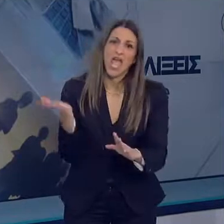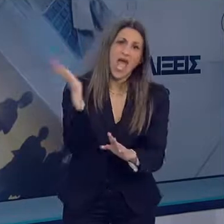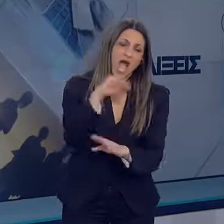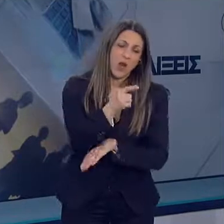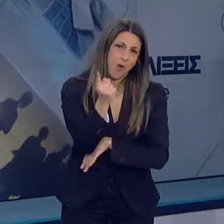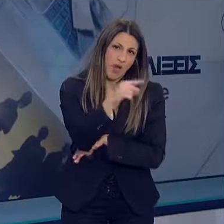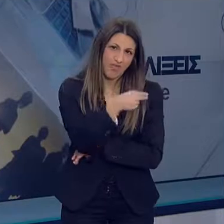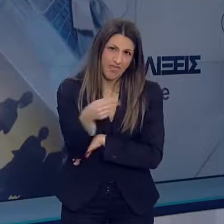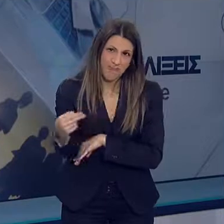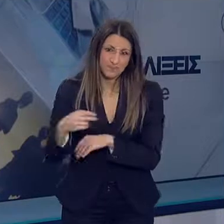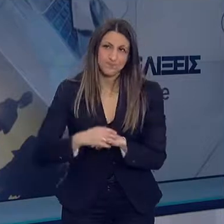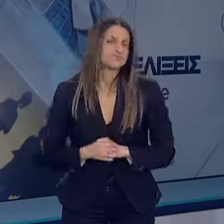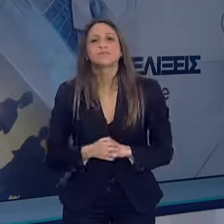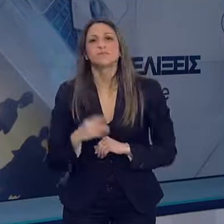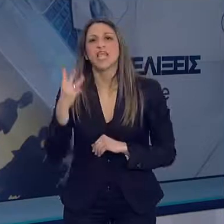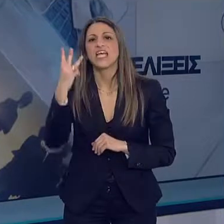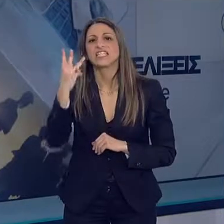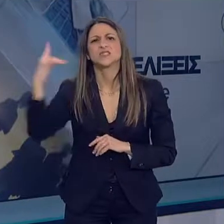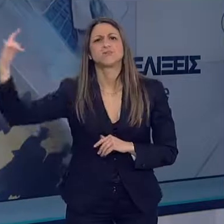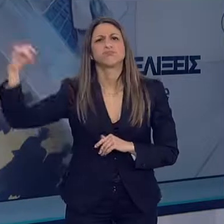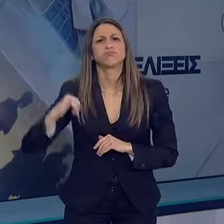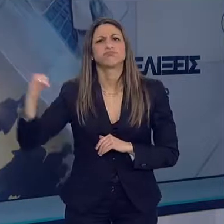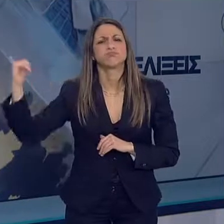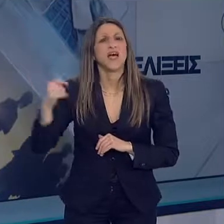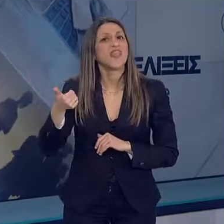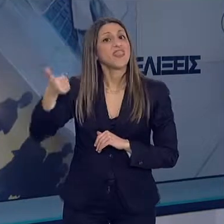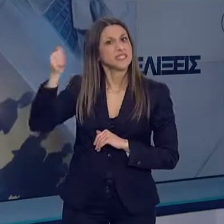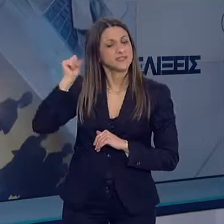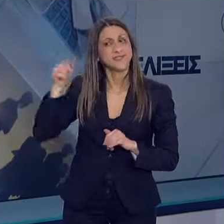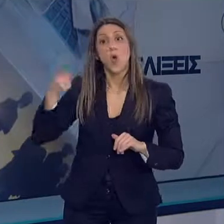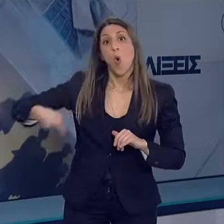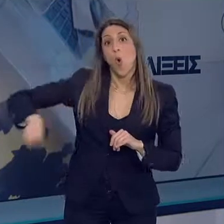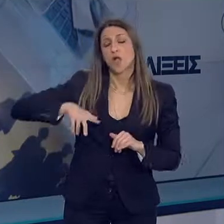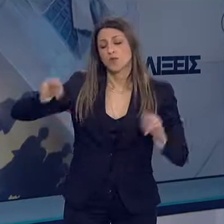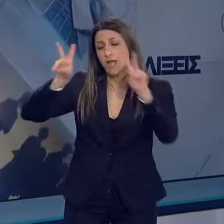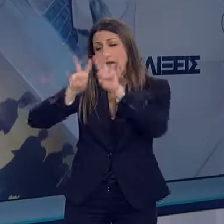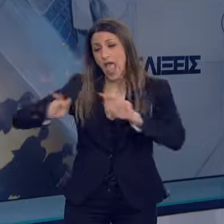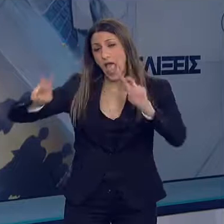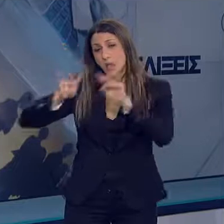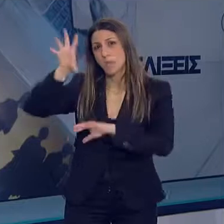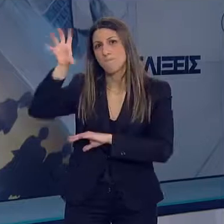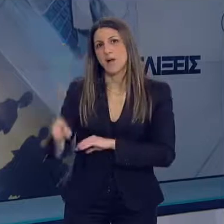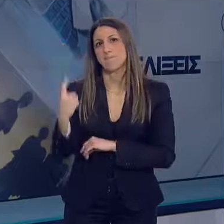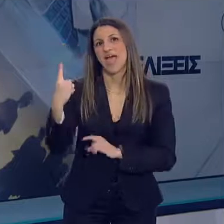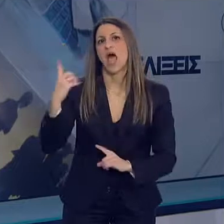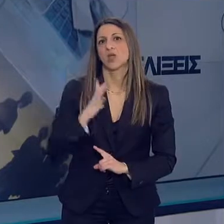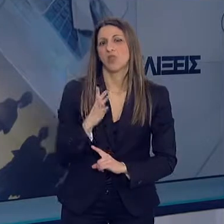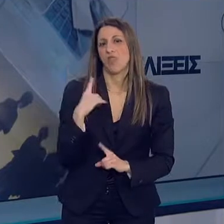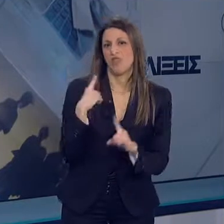οποίο υποβλήθηκαν οι επιβάτες των τριών πτήσεων που έφτασαν χθες στη χώρα μας, θα ήθελα να σας ενημερώσω ότι ένα τεστ ήταν θετικό και όλα τα υπόλοιπα